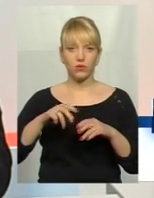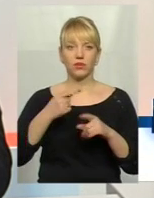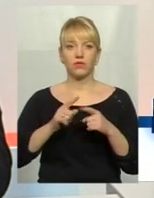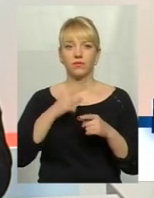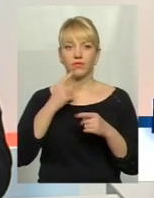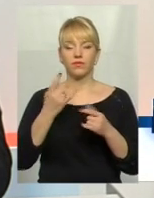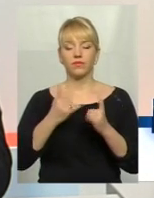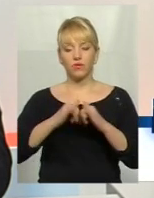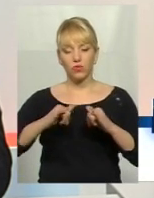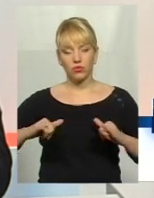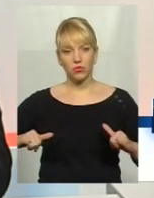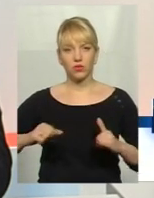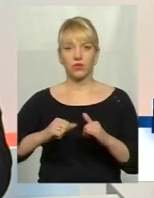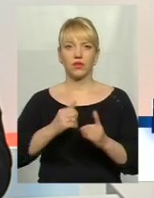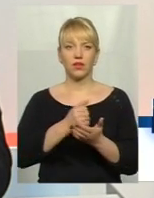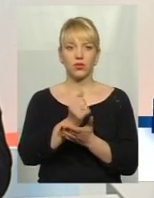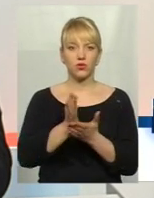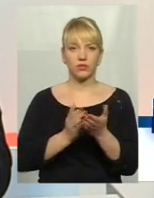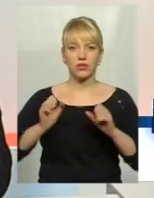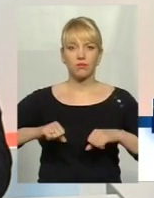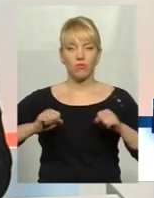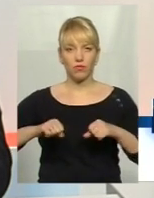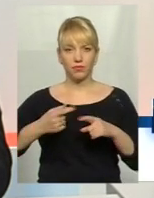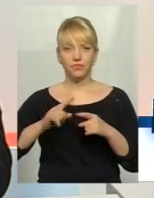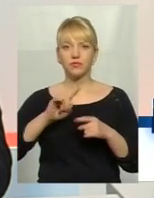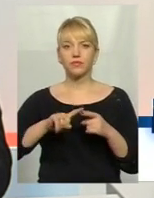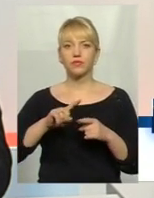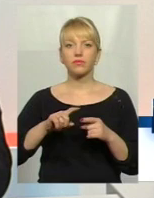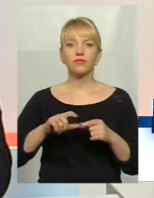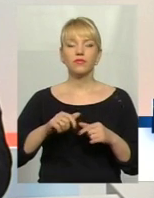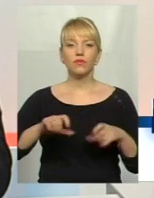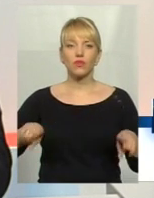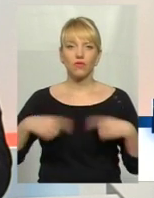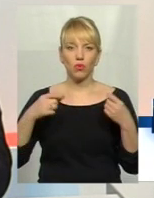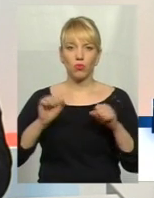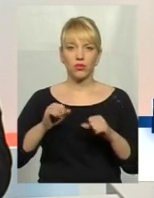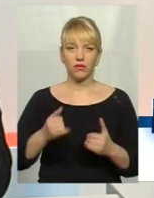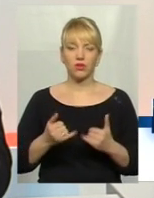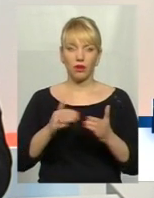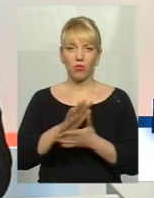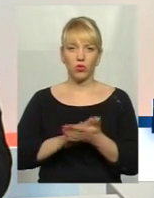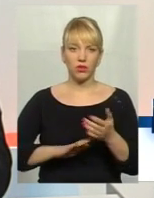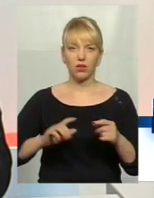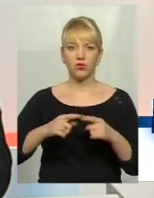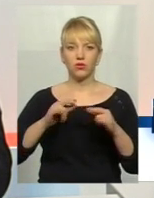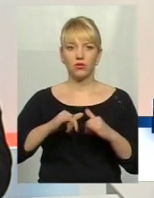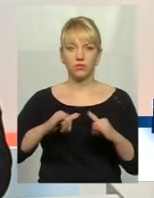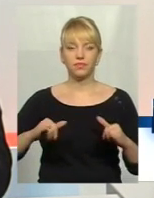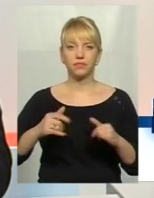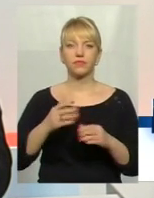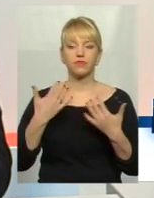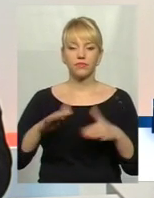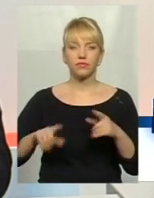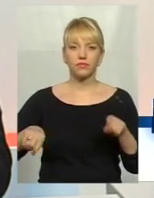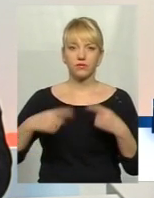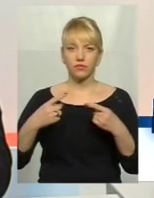така розумна фраза, інституційної спроможності, а фактично створення можливості для подальшого розвитку уже утворених громад.